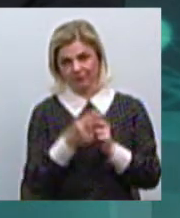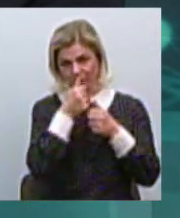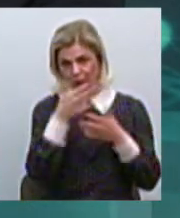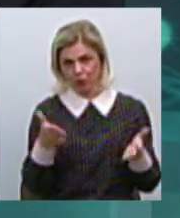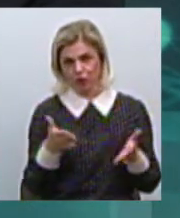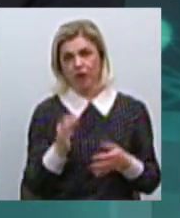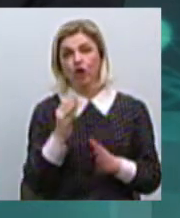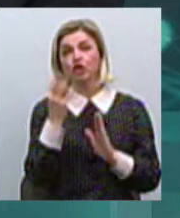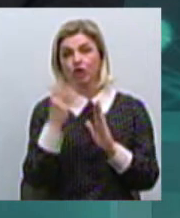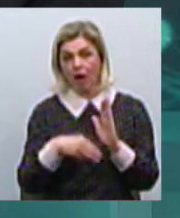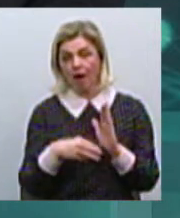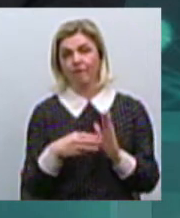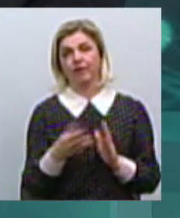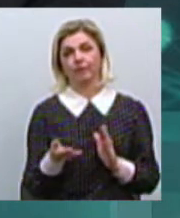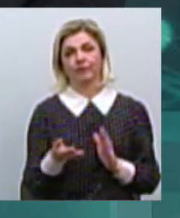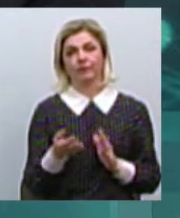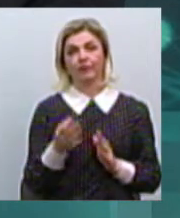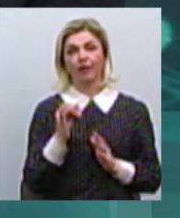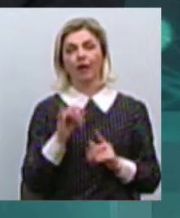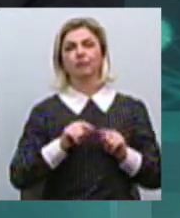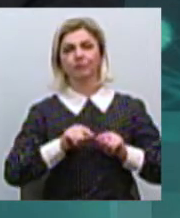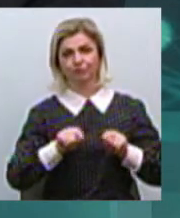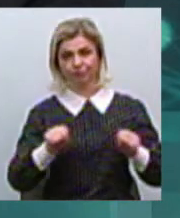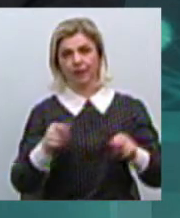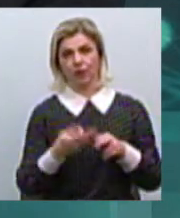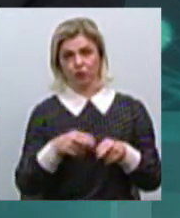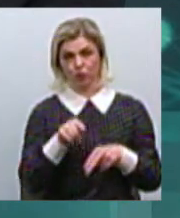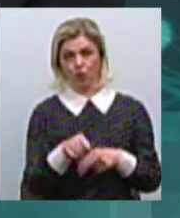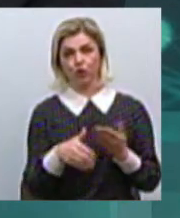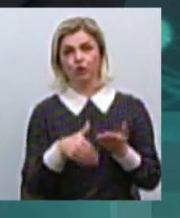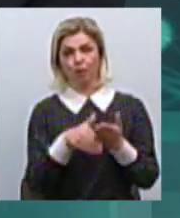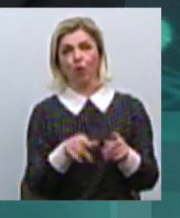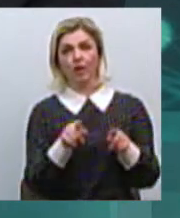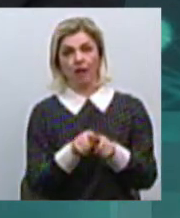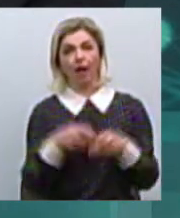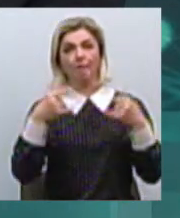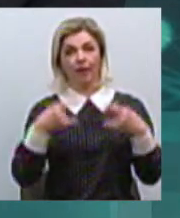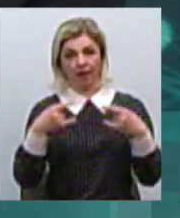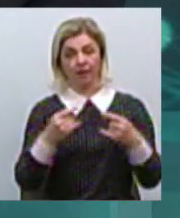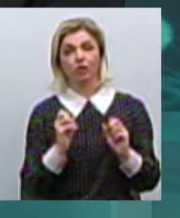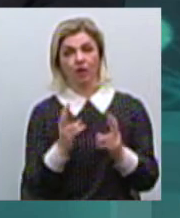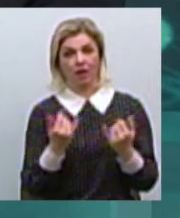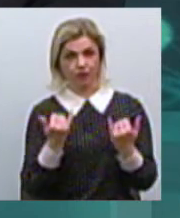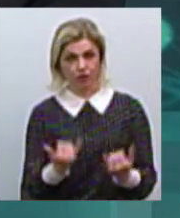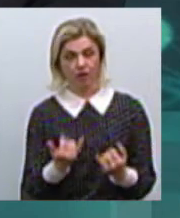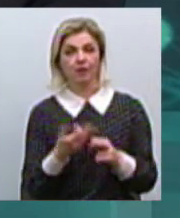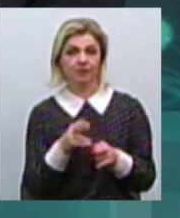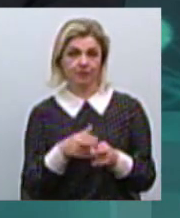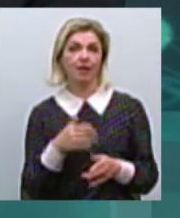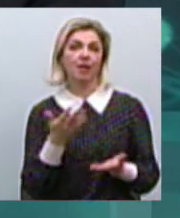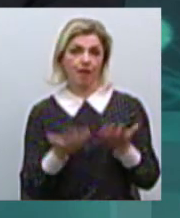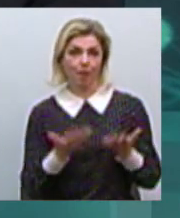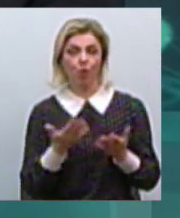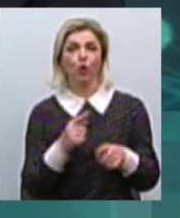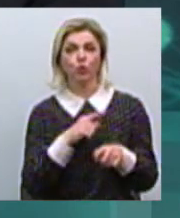саме штрафи, саме популяризація цього за допомогою таких передач, як зараз, це, мабуть, прискорить